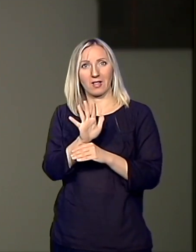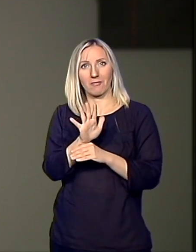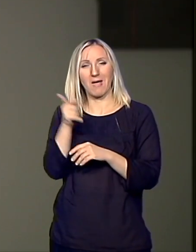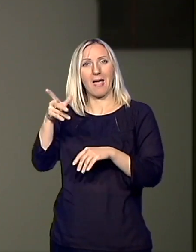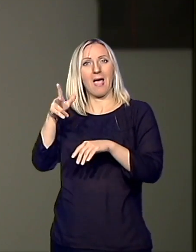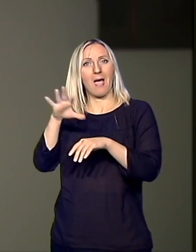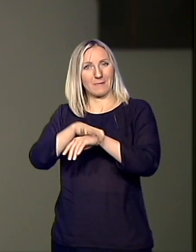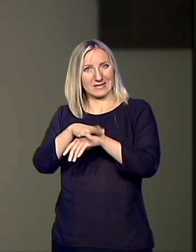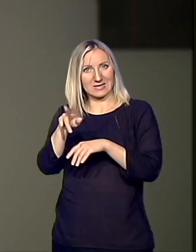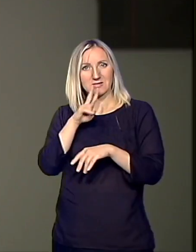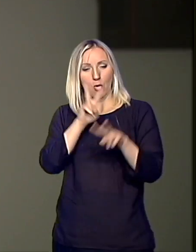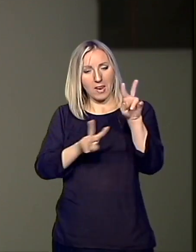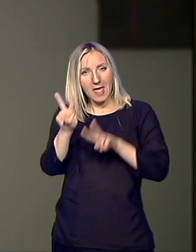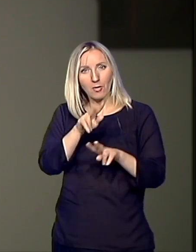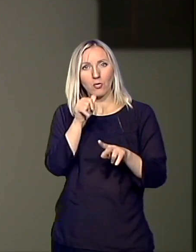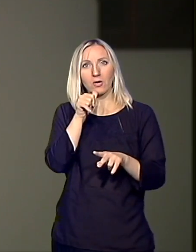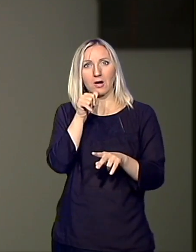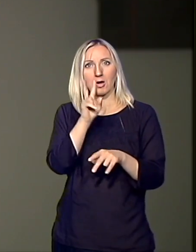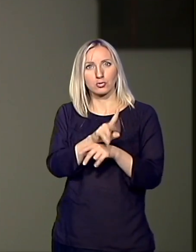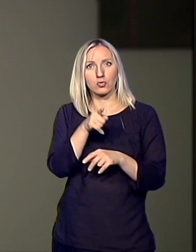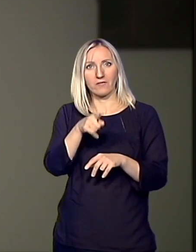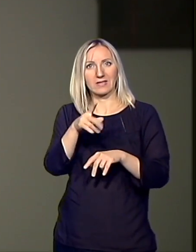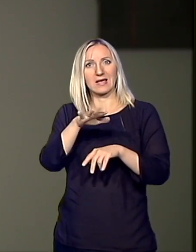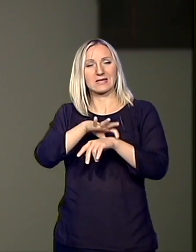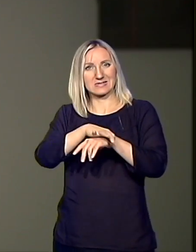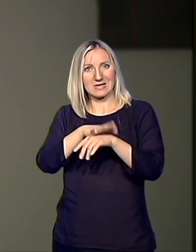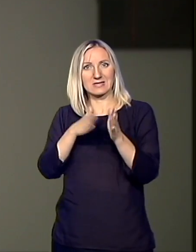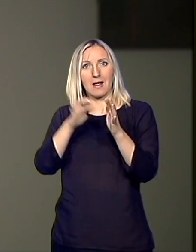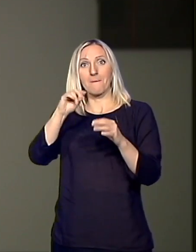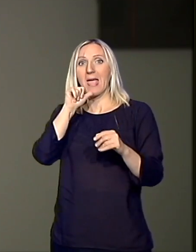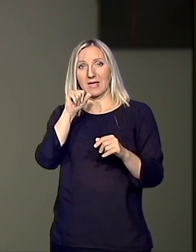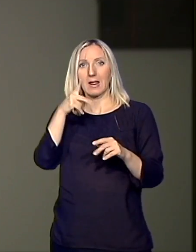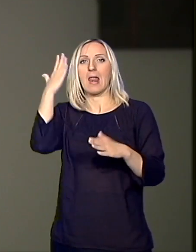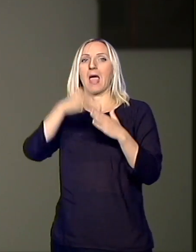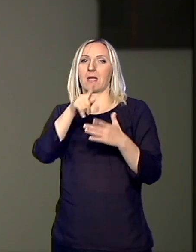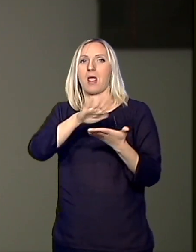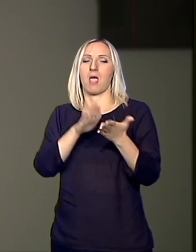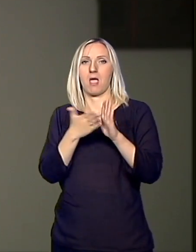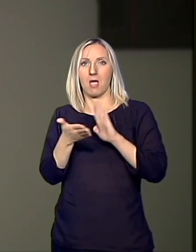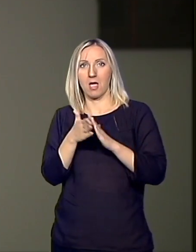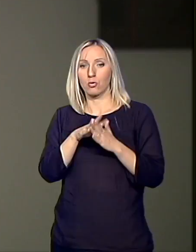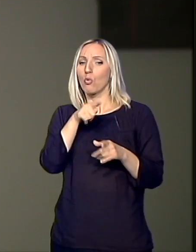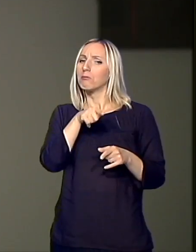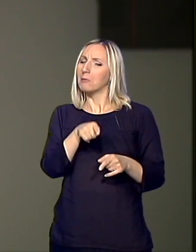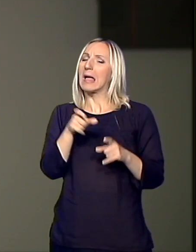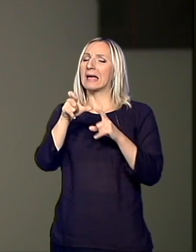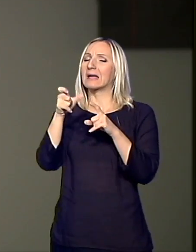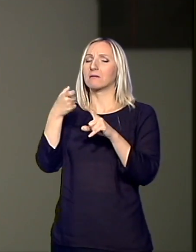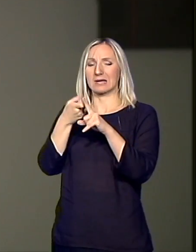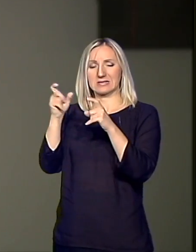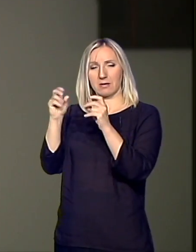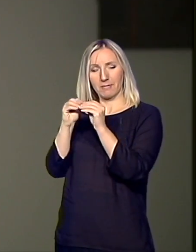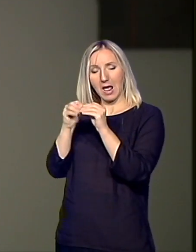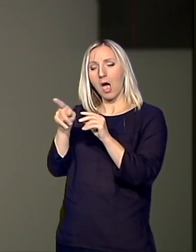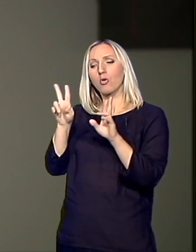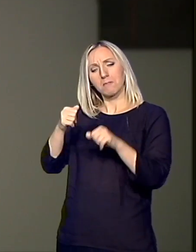sestri koja ga neguje, koja ga čuva na toj zabavi, a to je sestri Meri koja će se na kraju oženiti. Dakle, on ima hrabrost da za